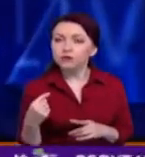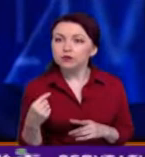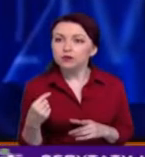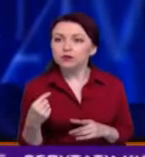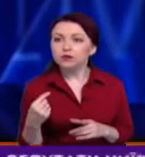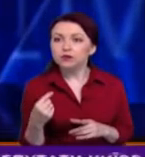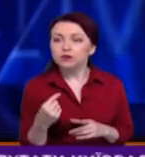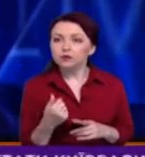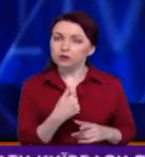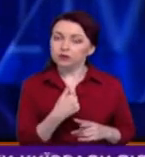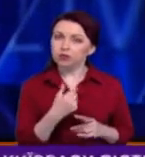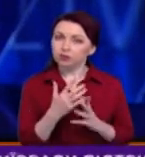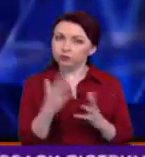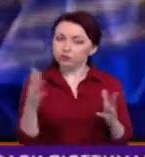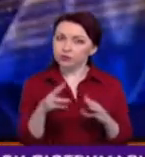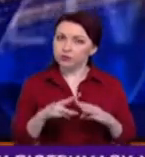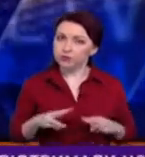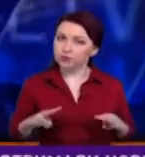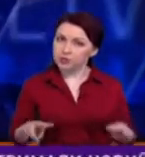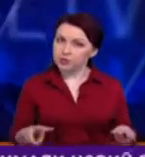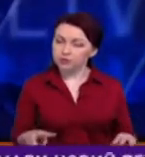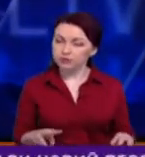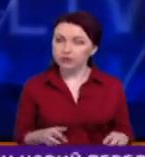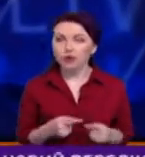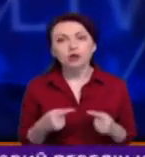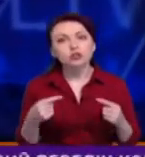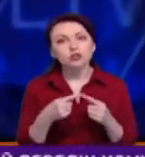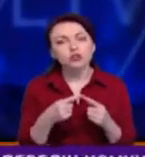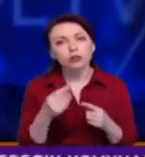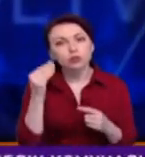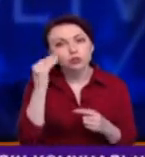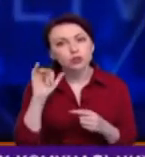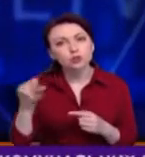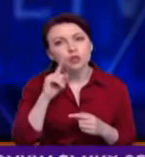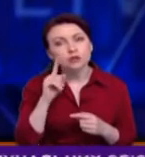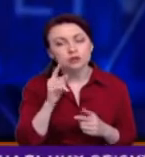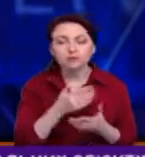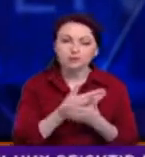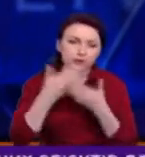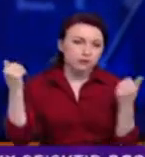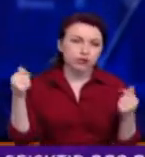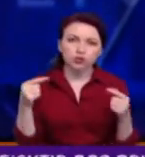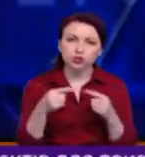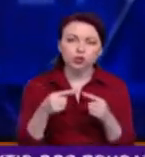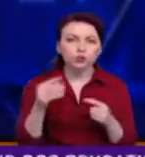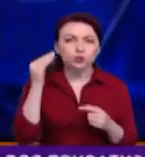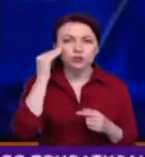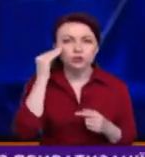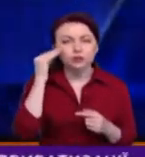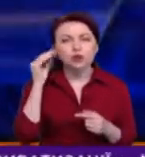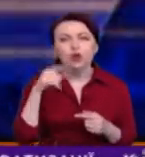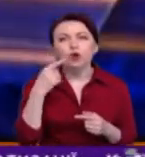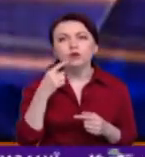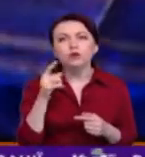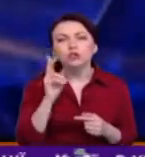нової більшості, як прем'єр-міністр. Чи є чітка позиція з цього приводу в Зеленську? Нема чіткої позиції. І очевидно, що говорити про